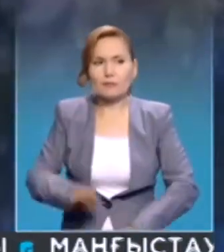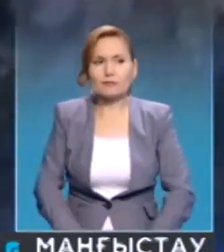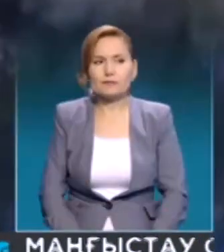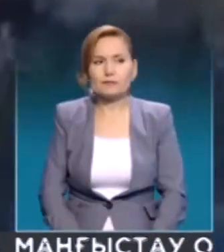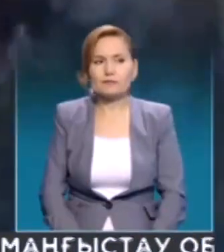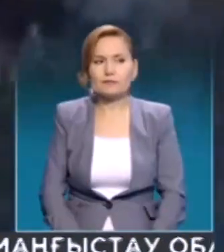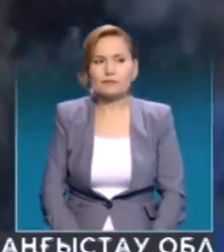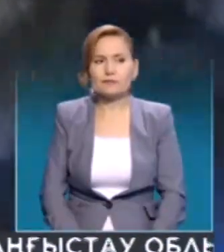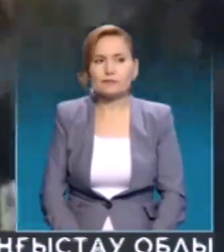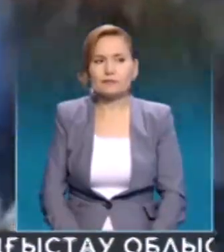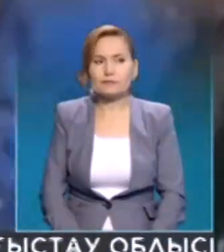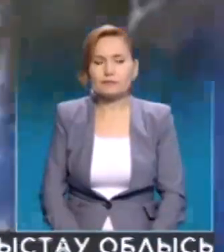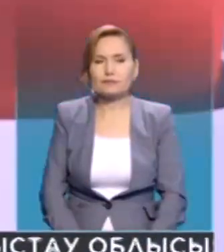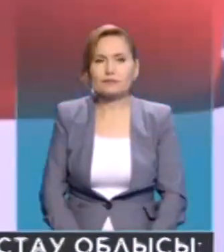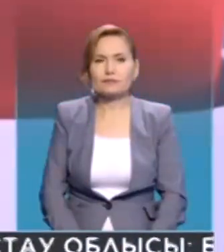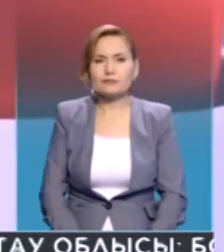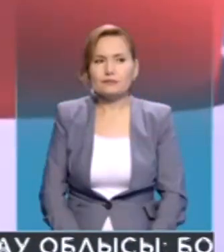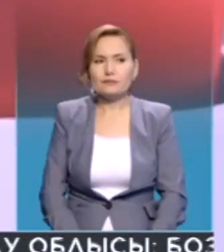алынбақ.